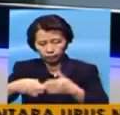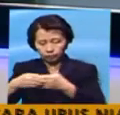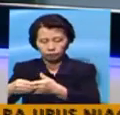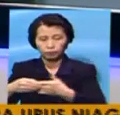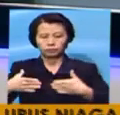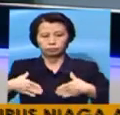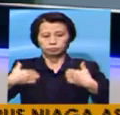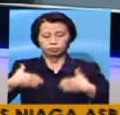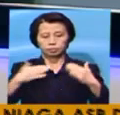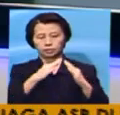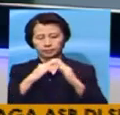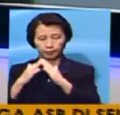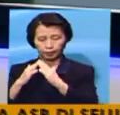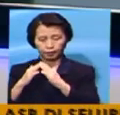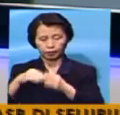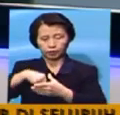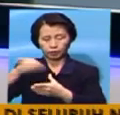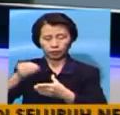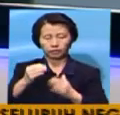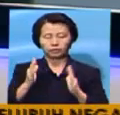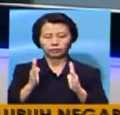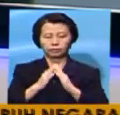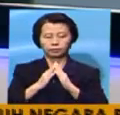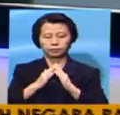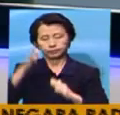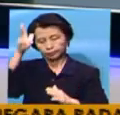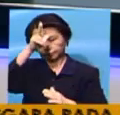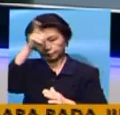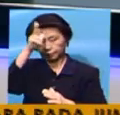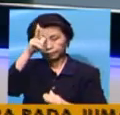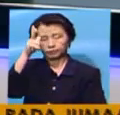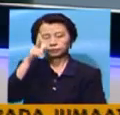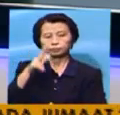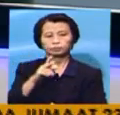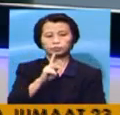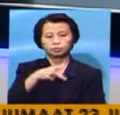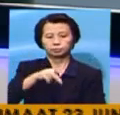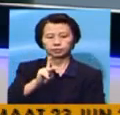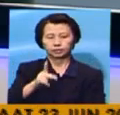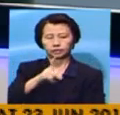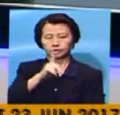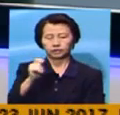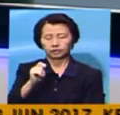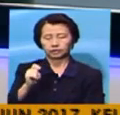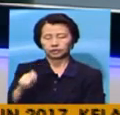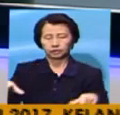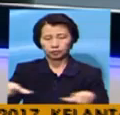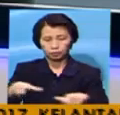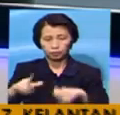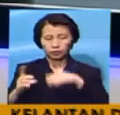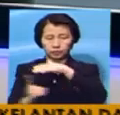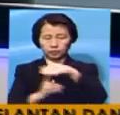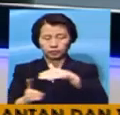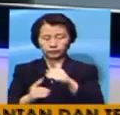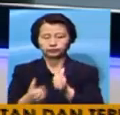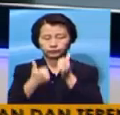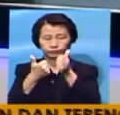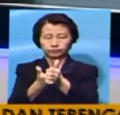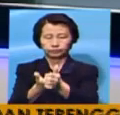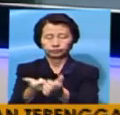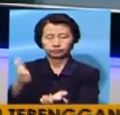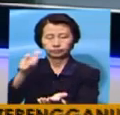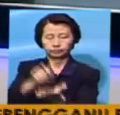Bandar yang dikeluarkan Kementerian kesejahteraan Bandar Perumahan dan kerajaan tempatan kpkt selaku pelaksana dasar ikuti laporan